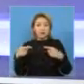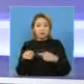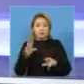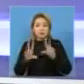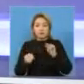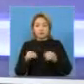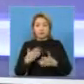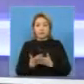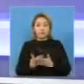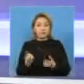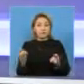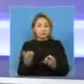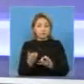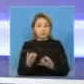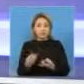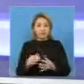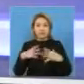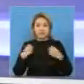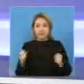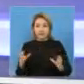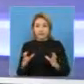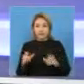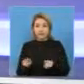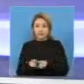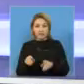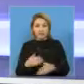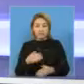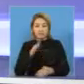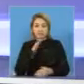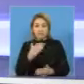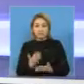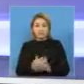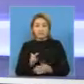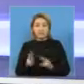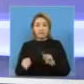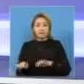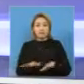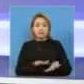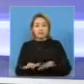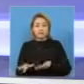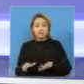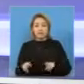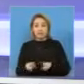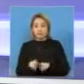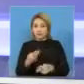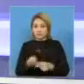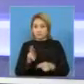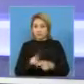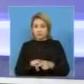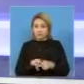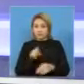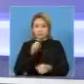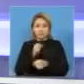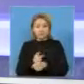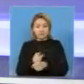надежных результатов для нужд общественного здравоохранения, а также обеспечение своевременности профилактических мероприятий. Это приоритетные